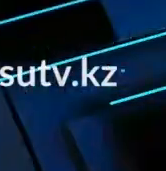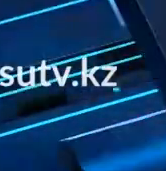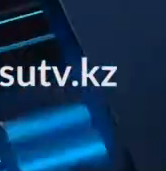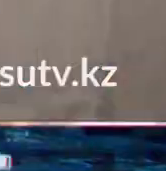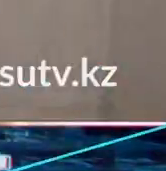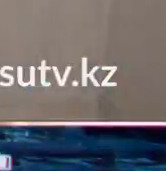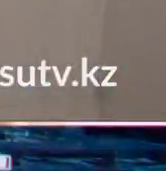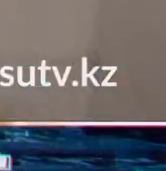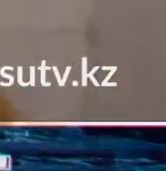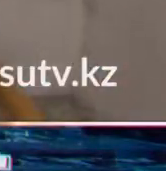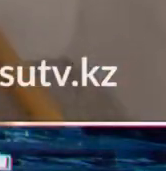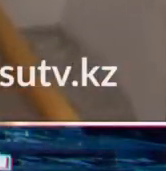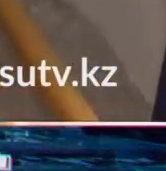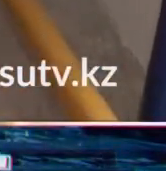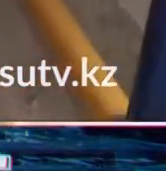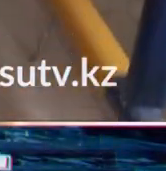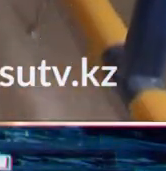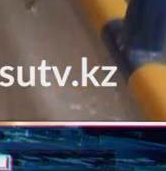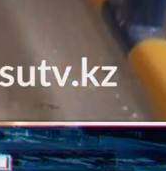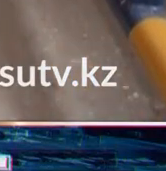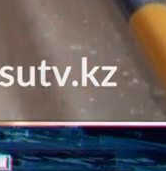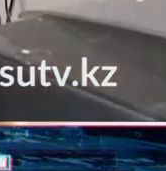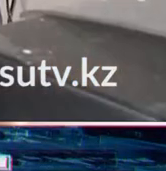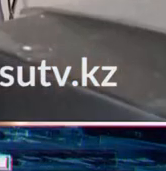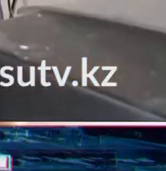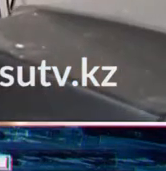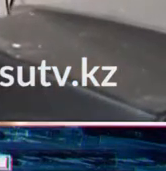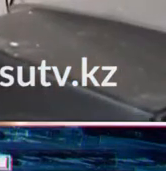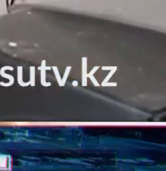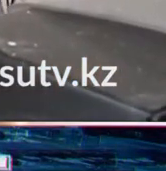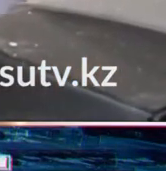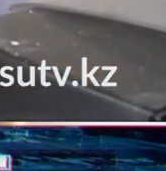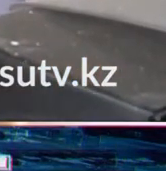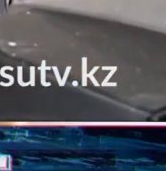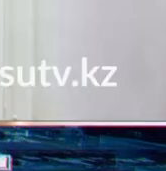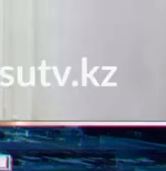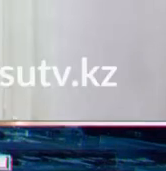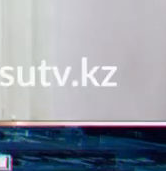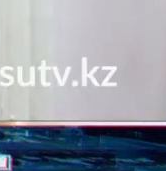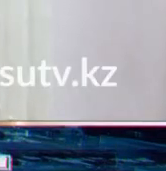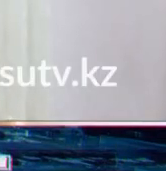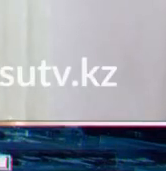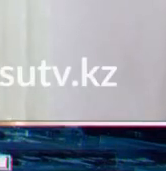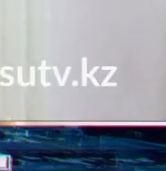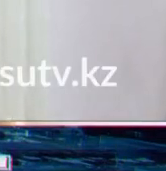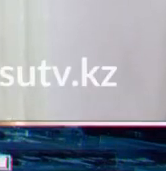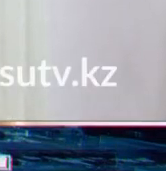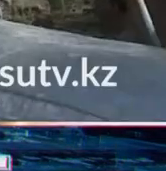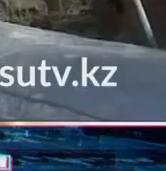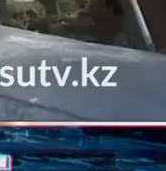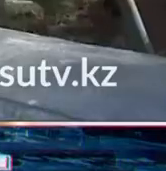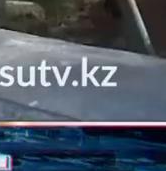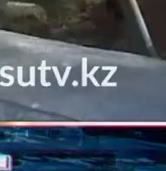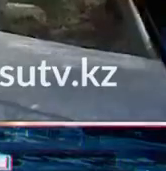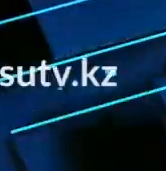района. Поддай жару. Чуть более недели осталось до начала отопительного сезона. Готовы ли к запуску тепла